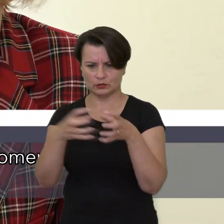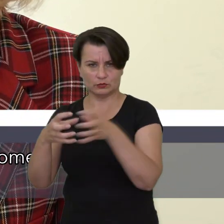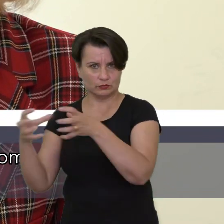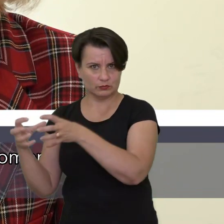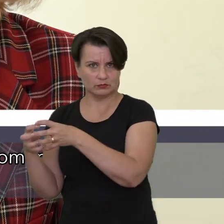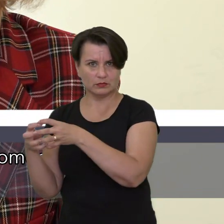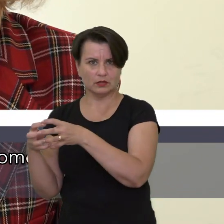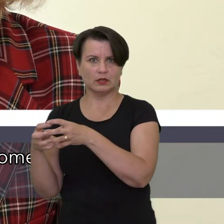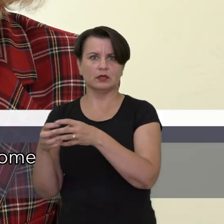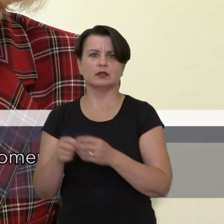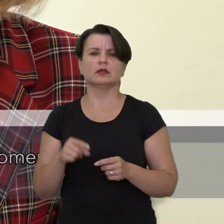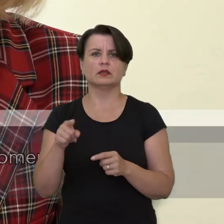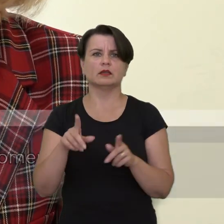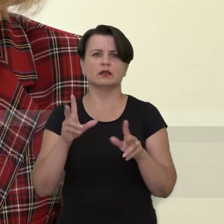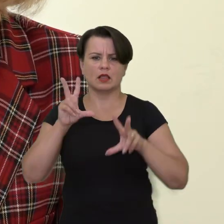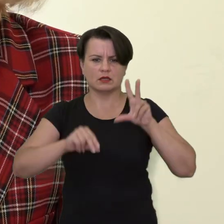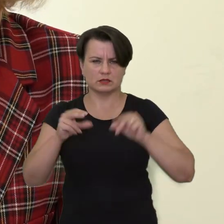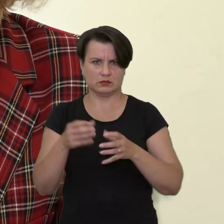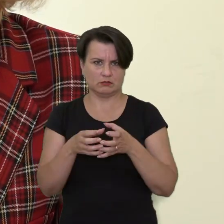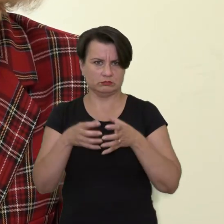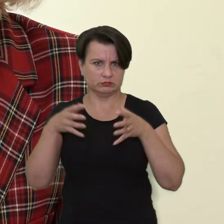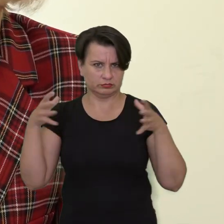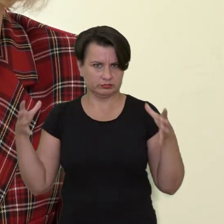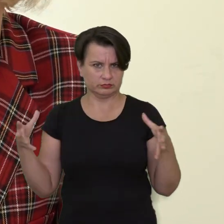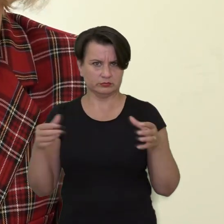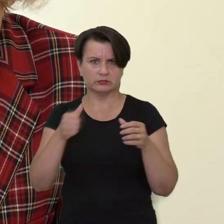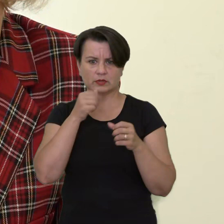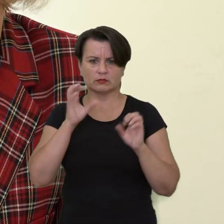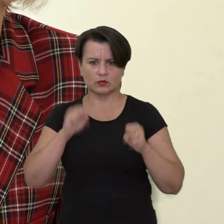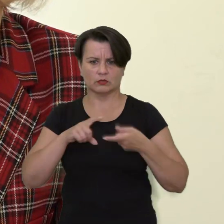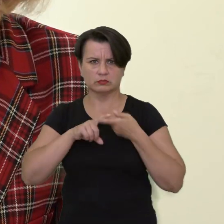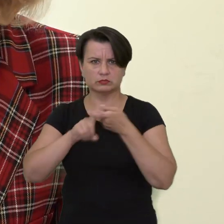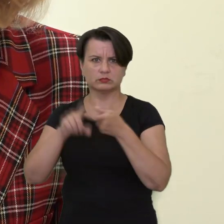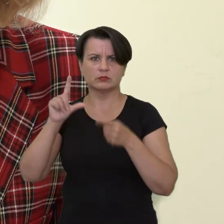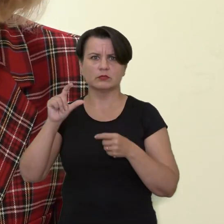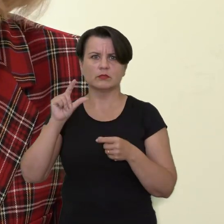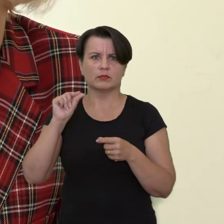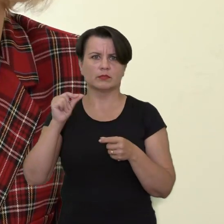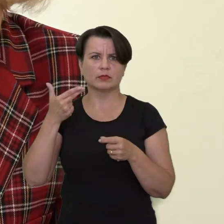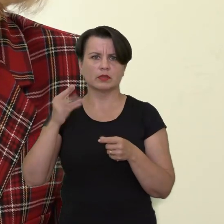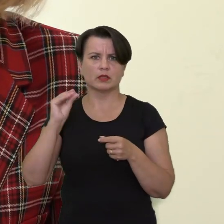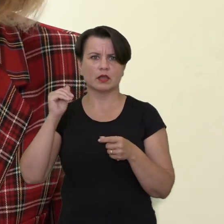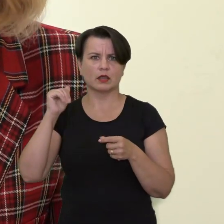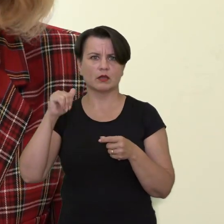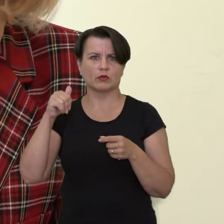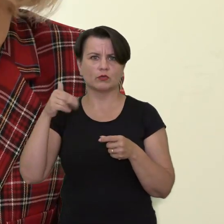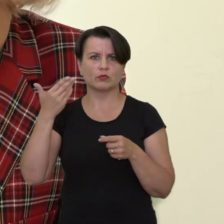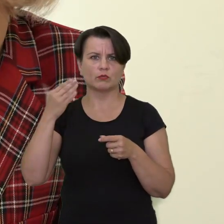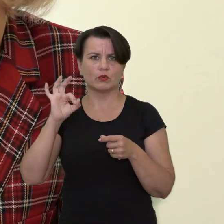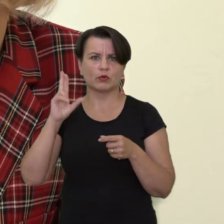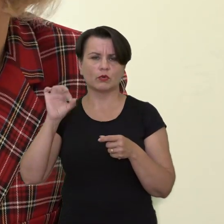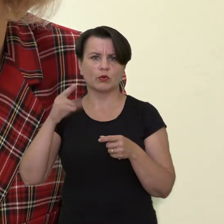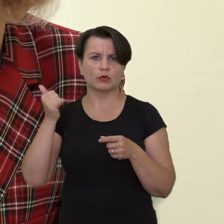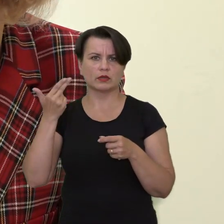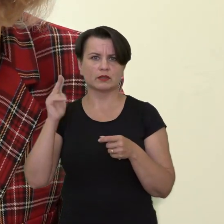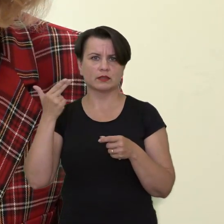nuo kurioms esant yra didėja rizika, kad pneumokokinė infekcija taps mūsų